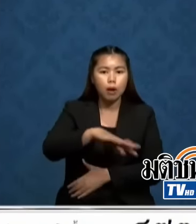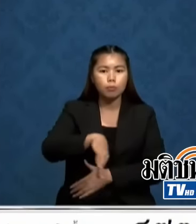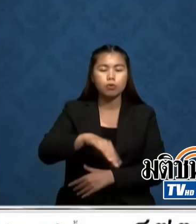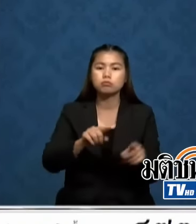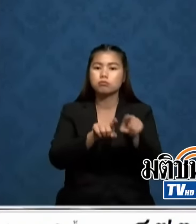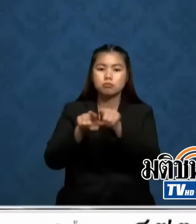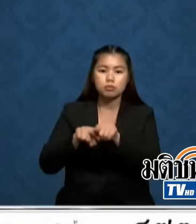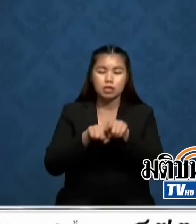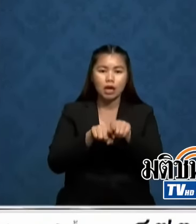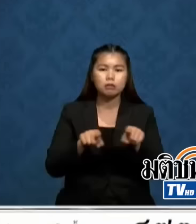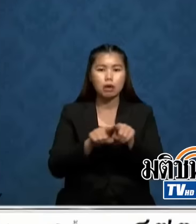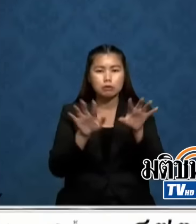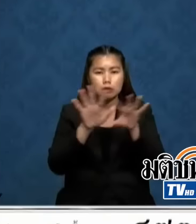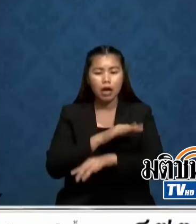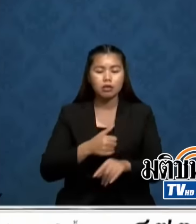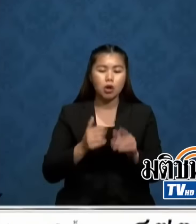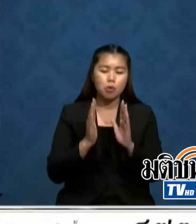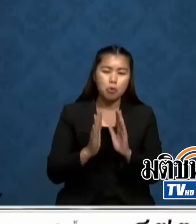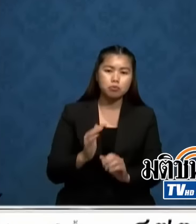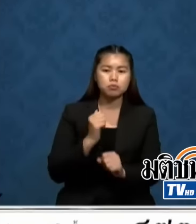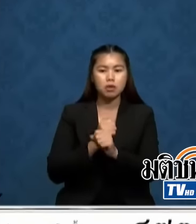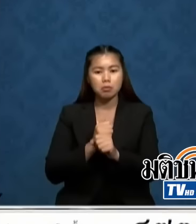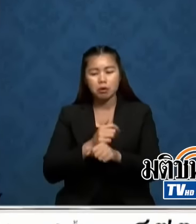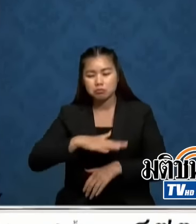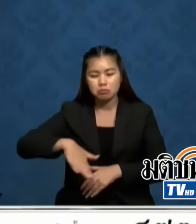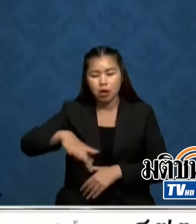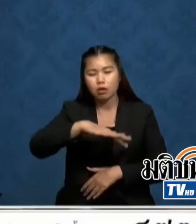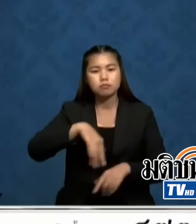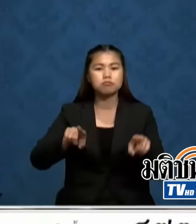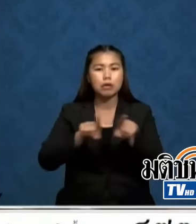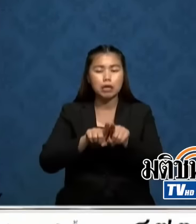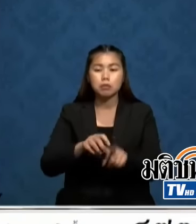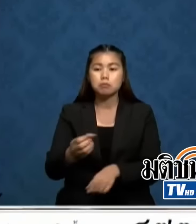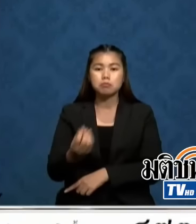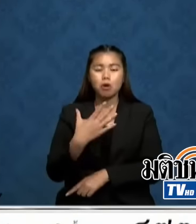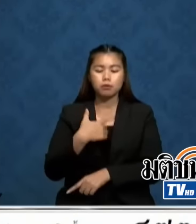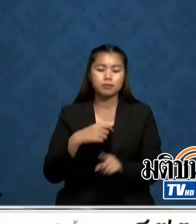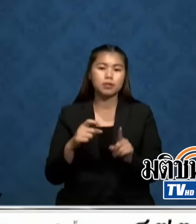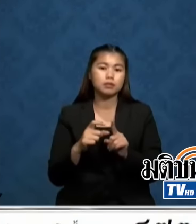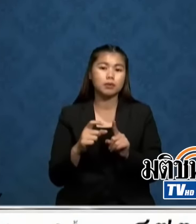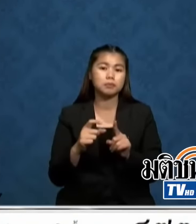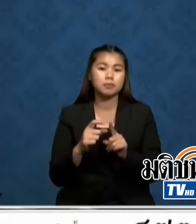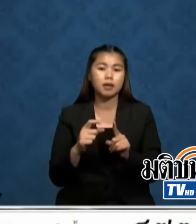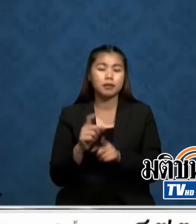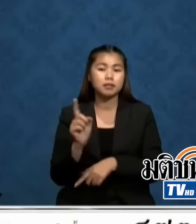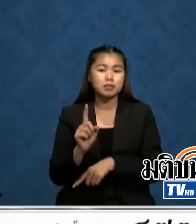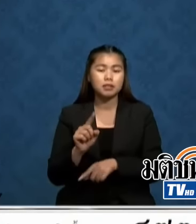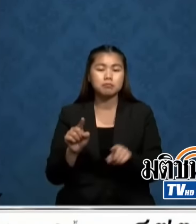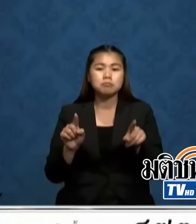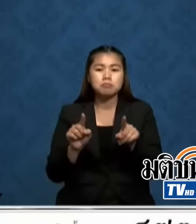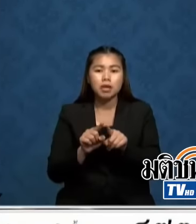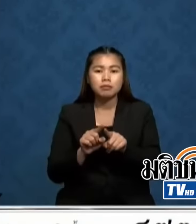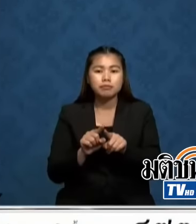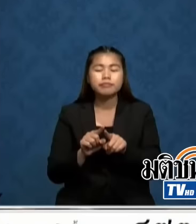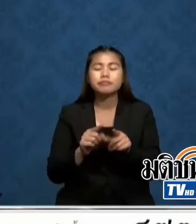ช่วงที่บรรดาลิ่วล้อบรรดาพวกเฉลี่ยต่างๆมาบอกว่ามันเป็นสิ่งที่เขาเรียกว่าสภาวะ